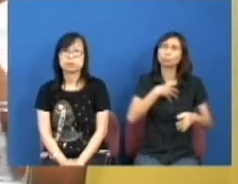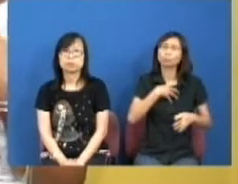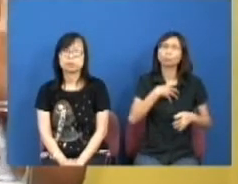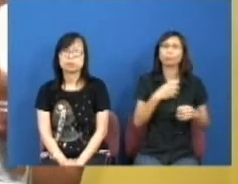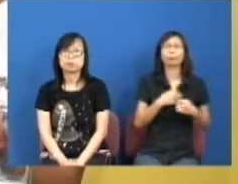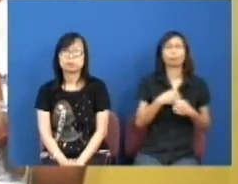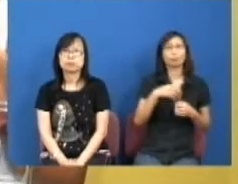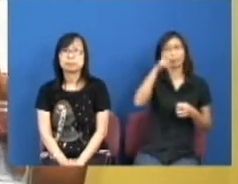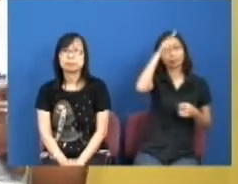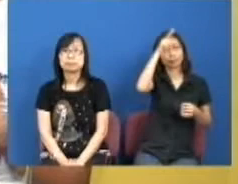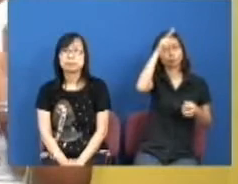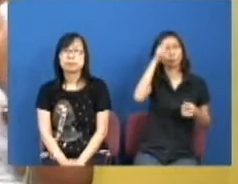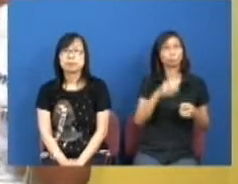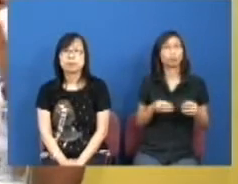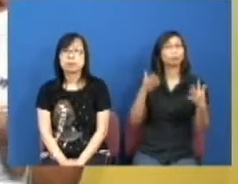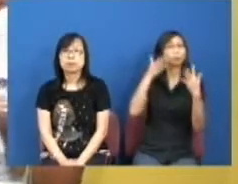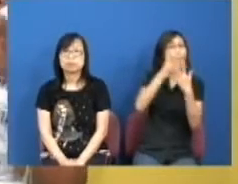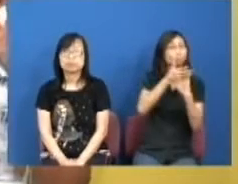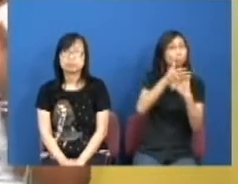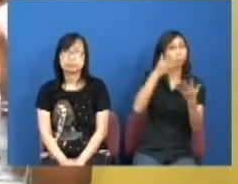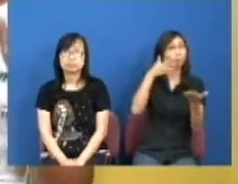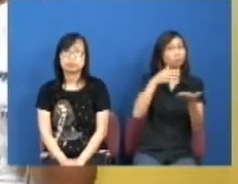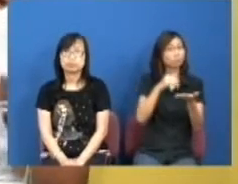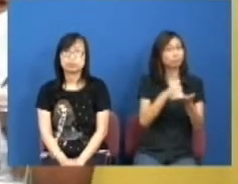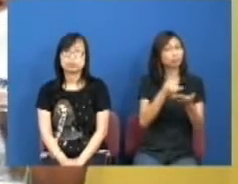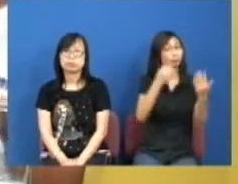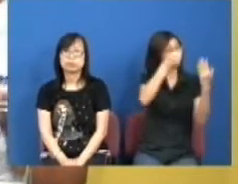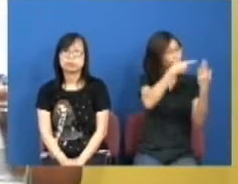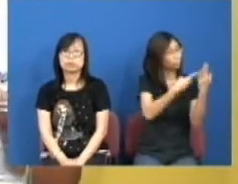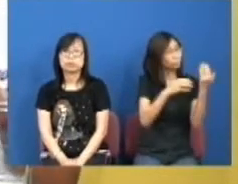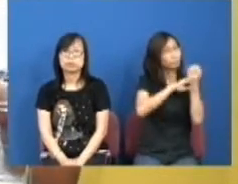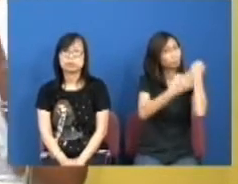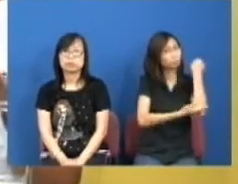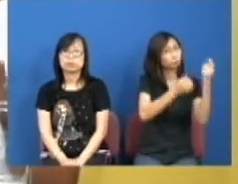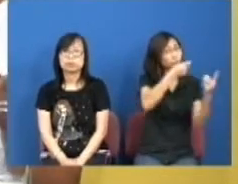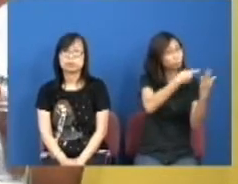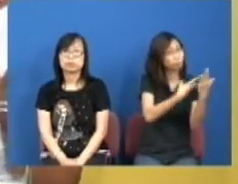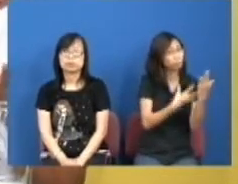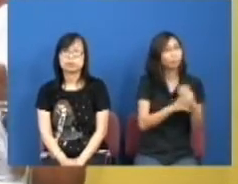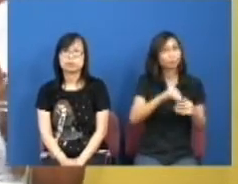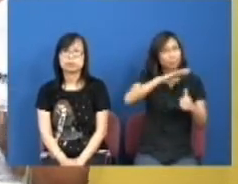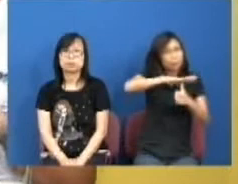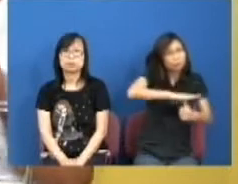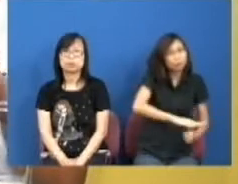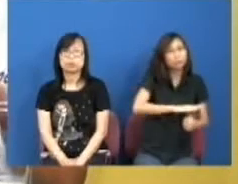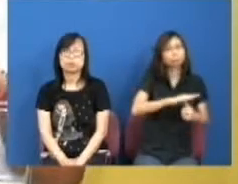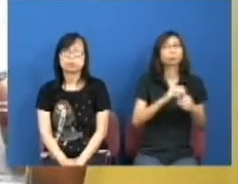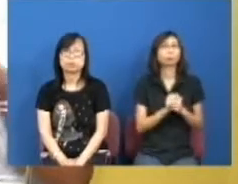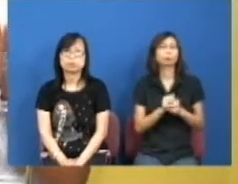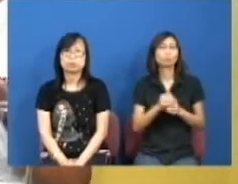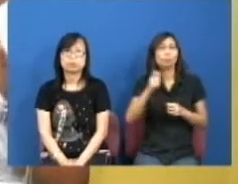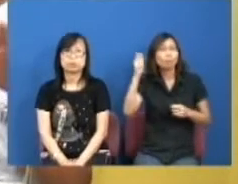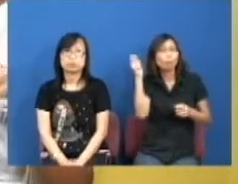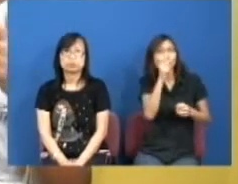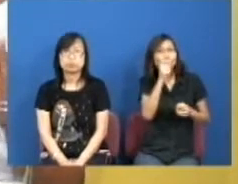透過版權法希望去壓制或者係撳住依一個即係網絡政治嘅發展同埋嗰個急速